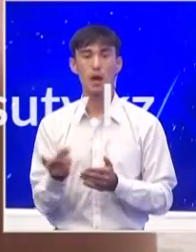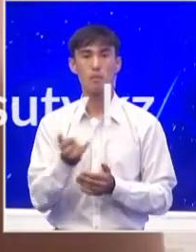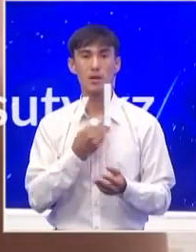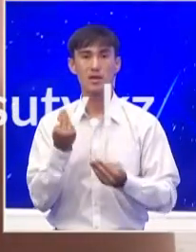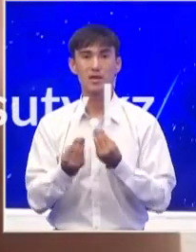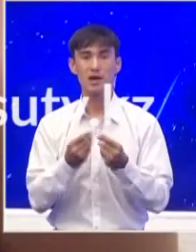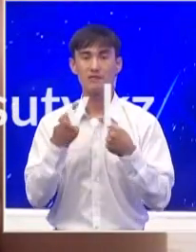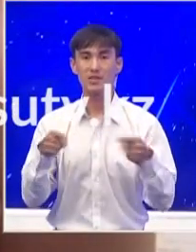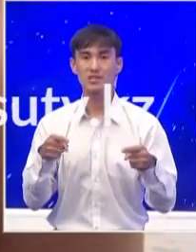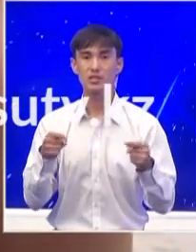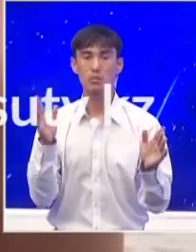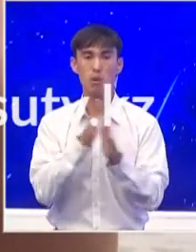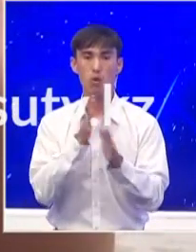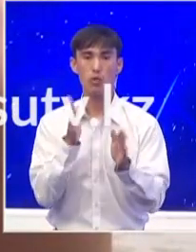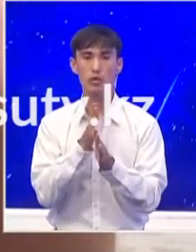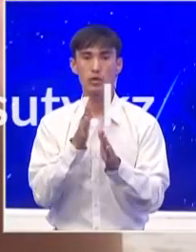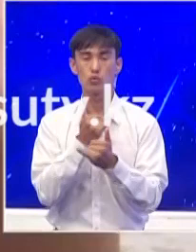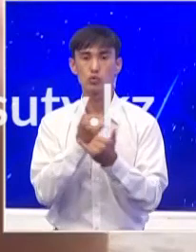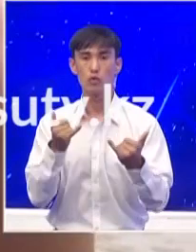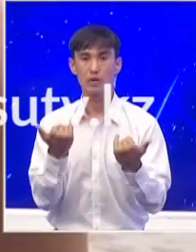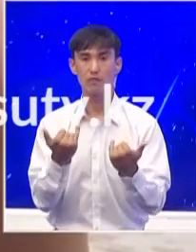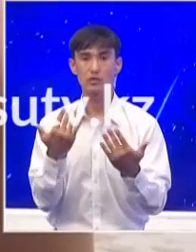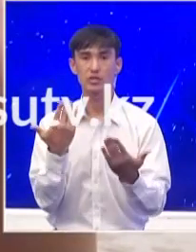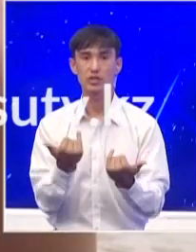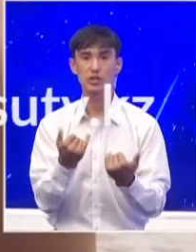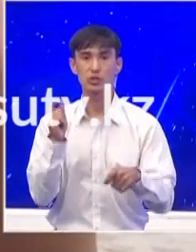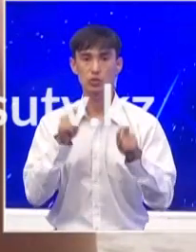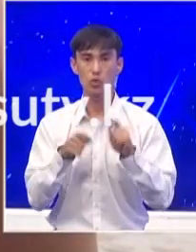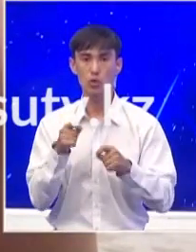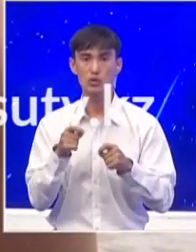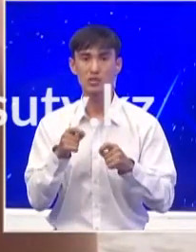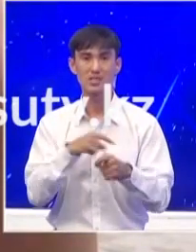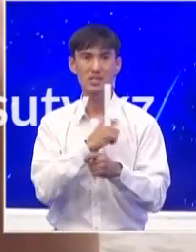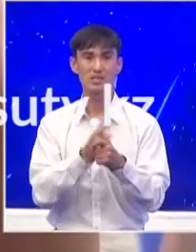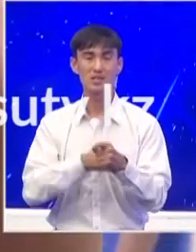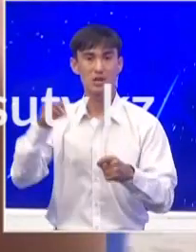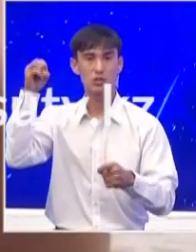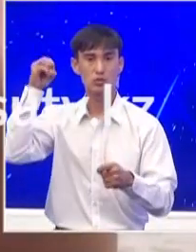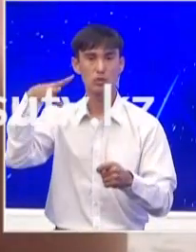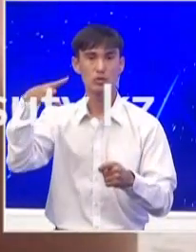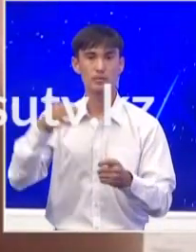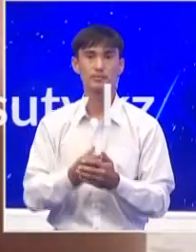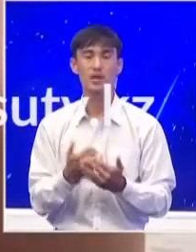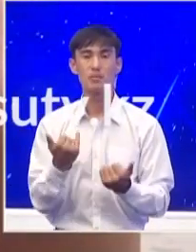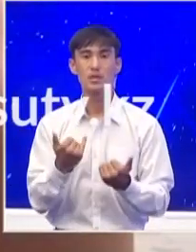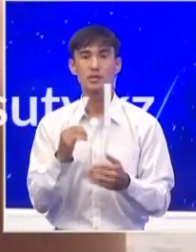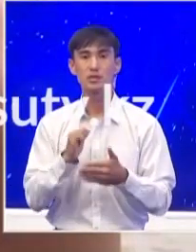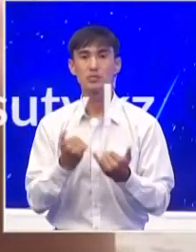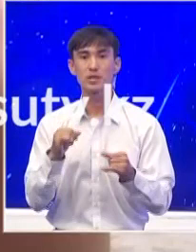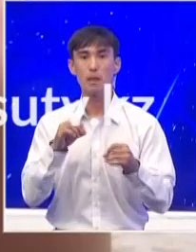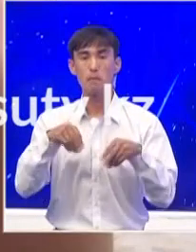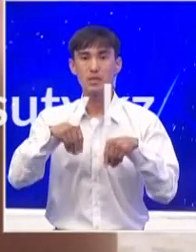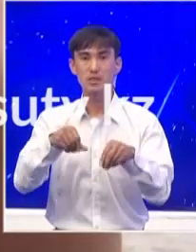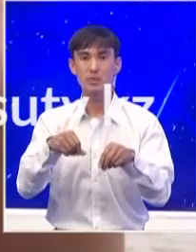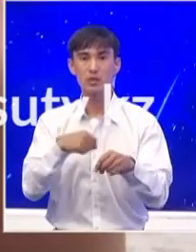играем в различных погодных условиях как вот сейчас например и дождь и сильное солнце и в принципе на песке нужна